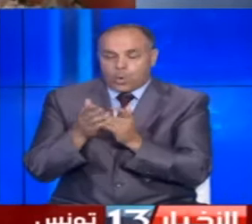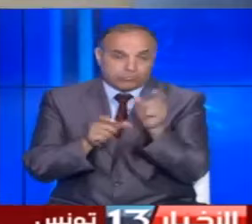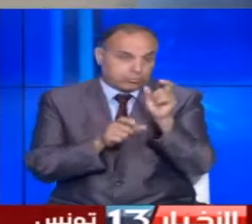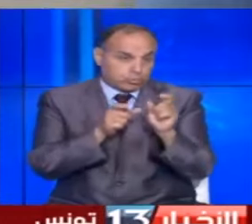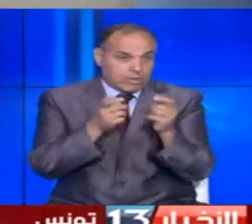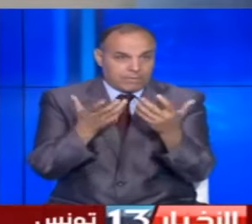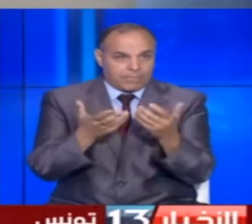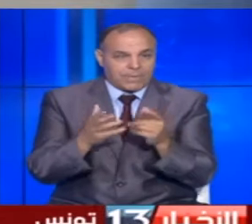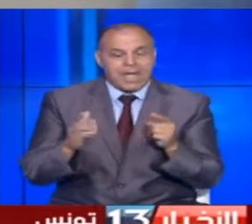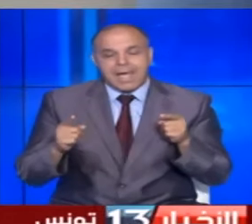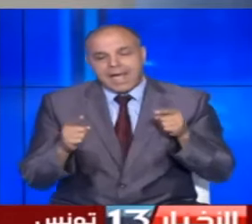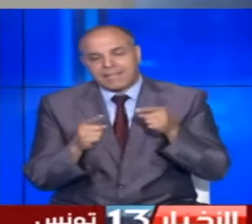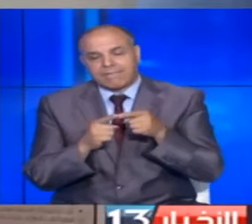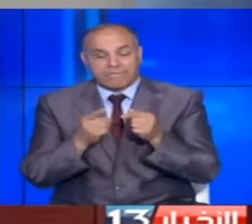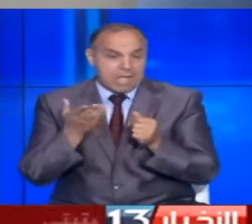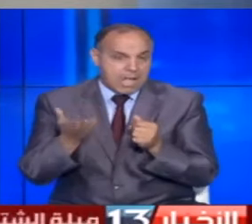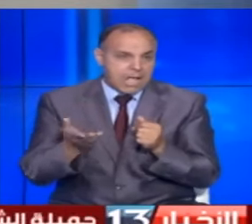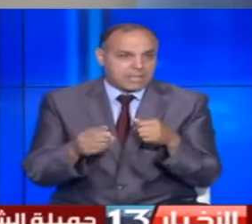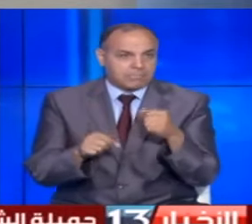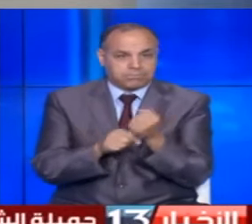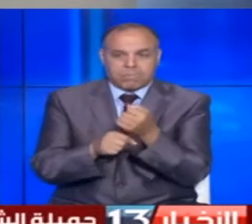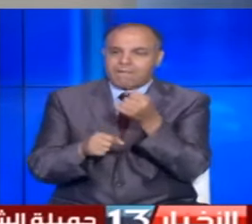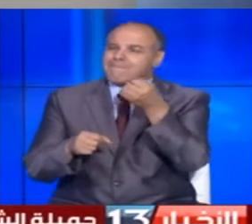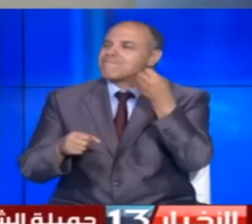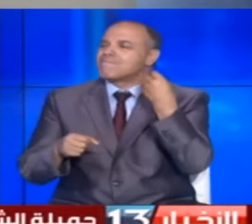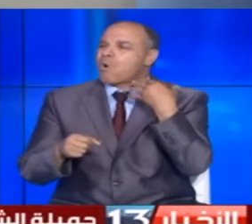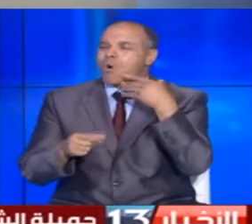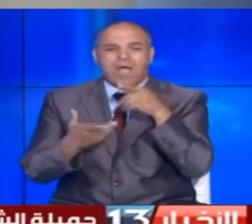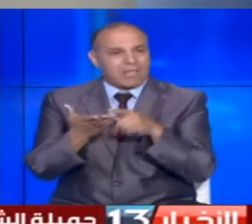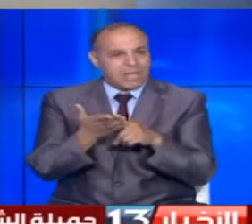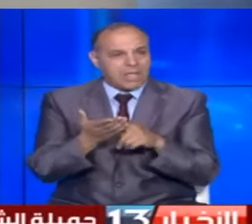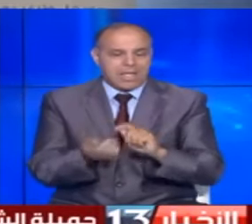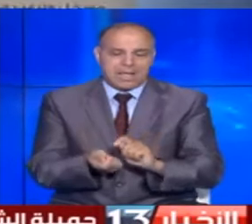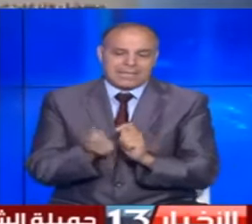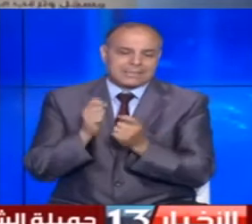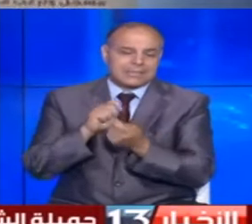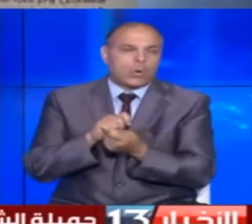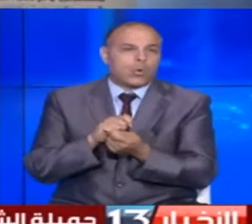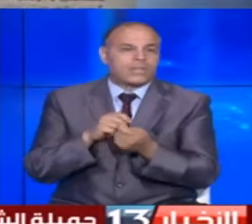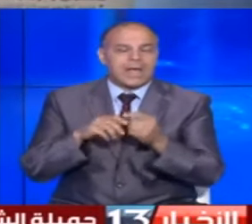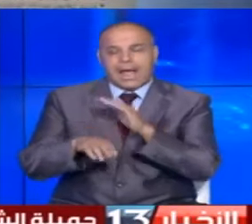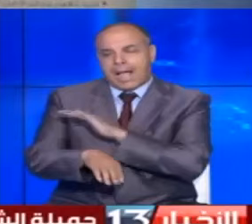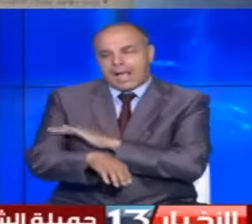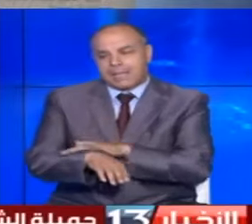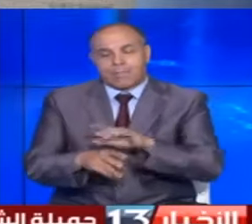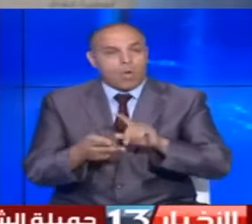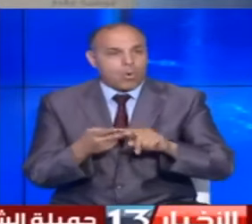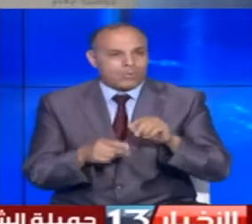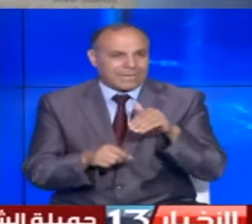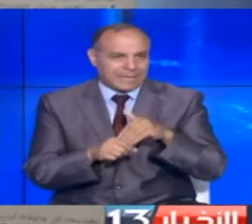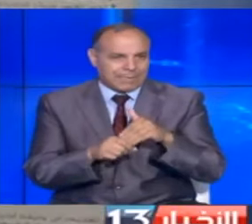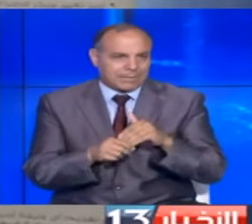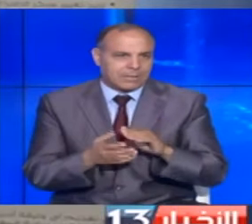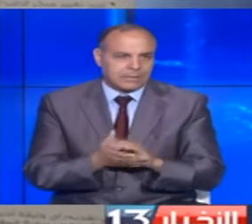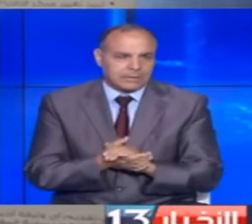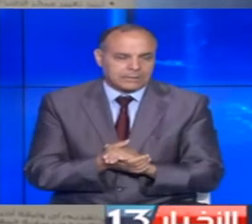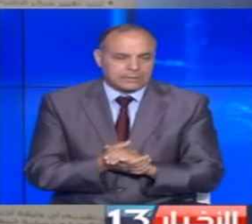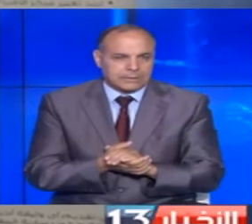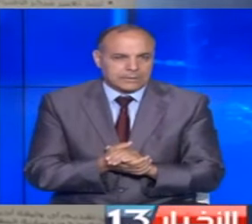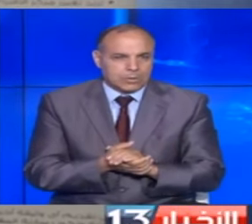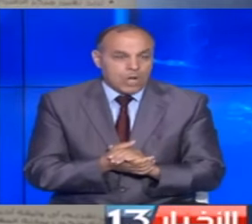الغايه من ال اه العمليه البيضاء هي ال التعويض الاع وين ال ال ال ال اه